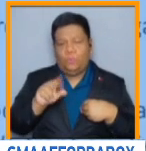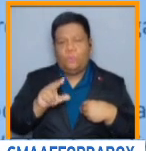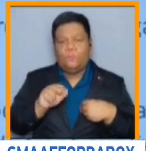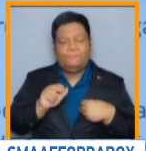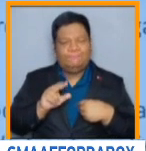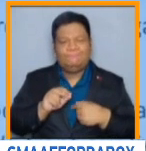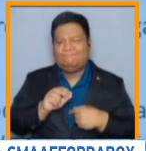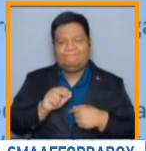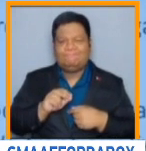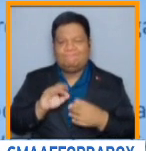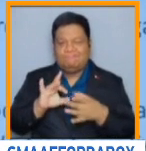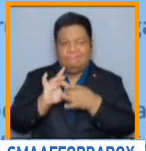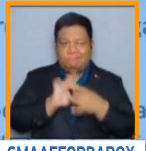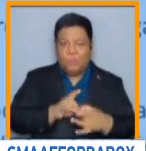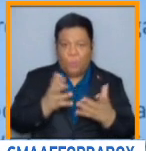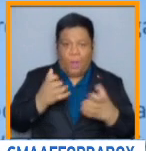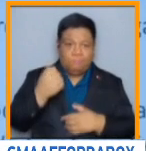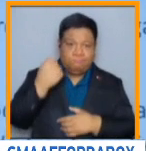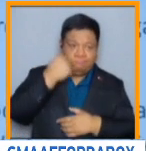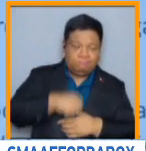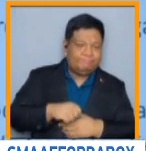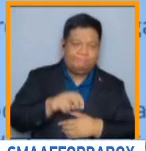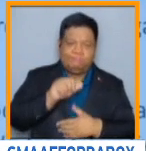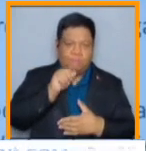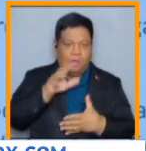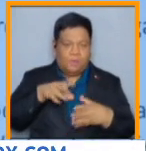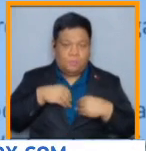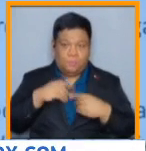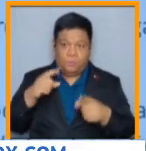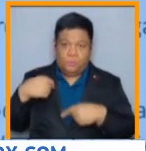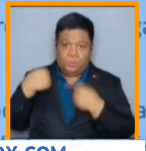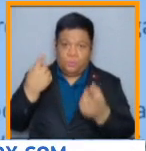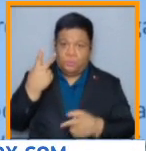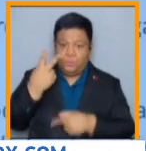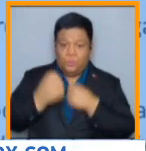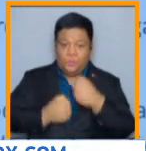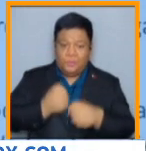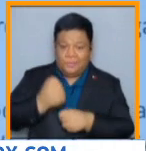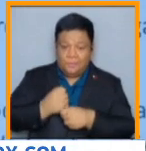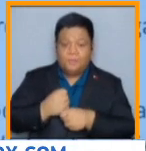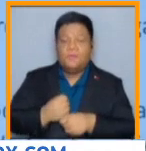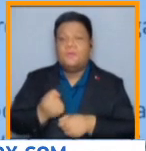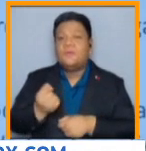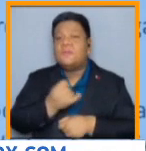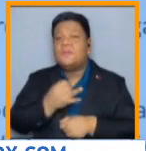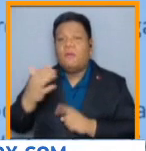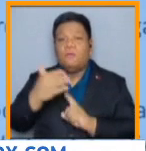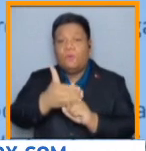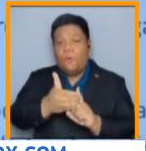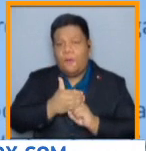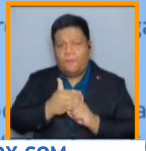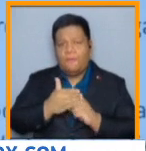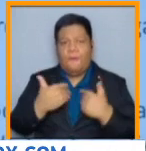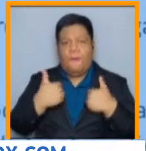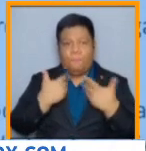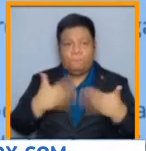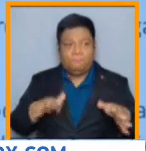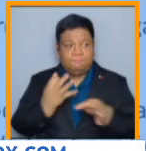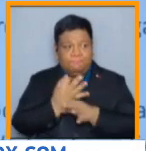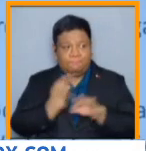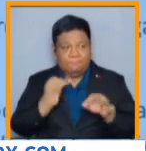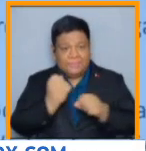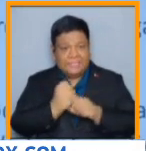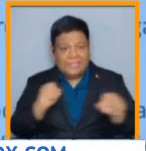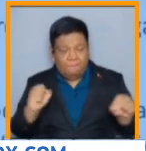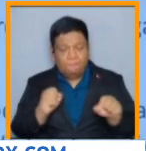paglabag. Sa loob ng 2 taon, nasa 150,000 na quarantine guests daw ang nai-release ng ligtas mula sa hotel. Kung